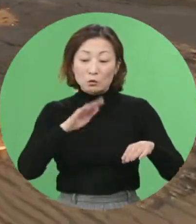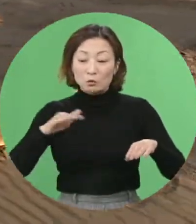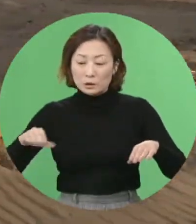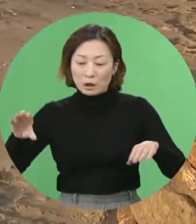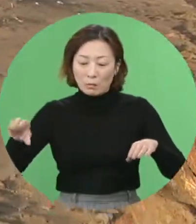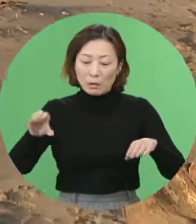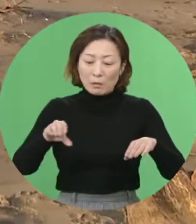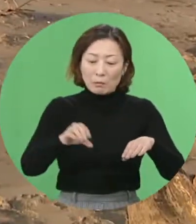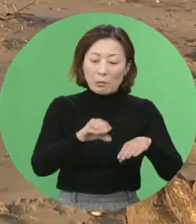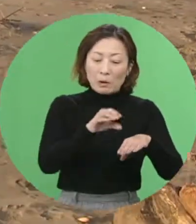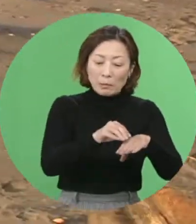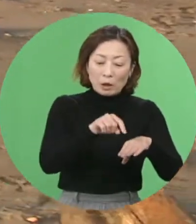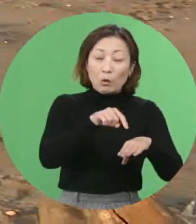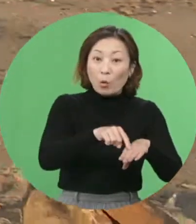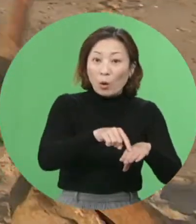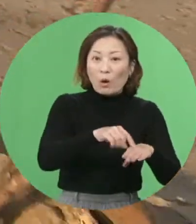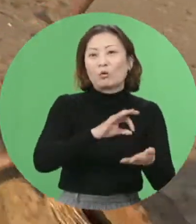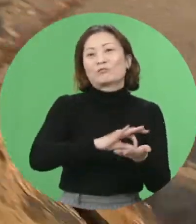漂流物です。